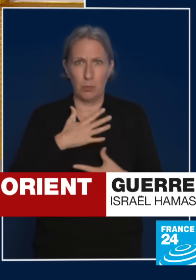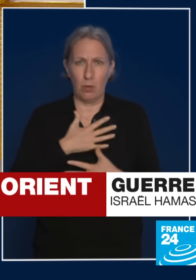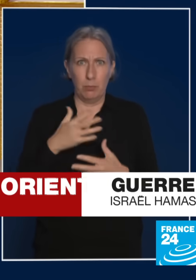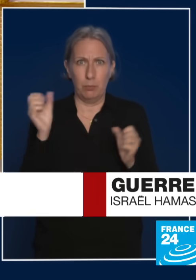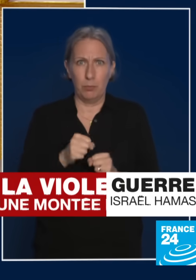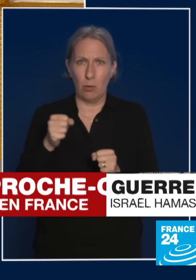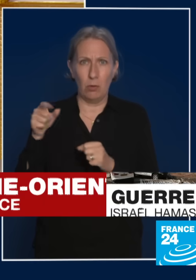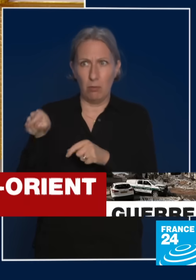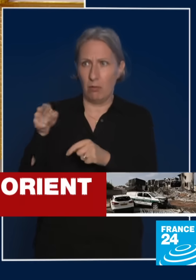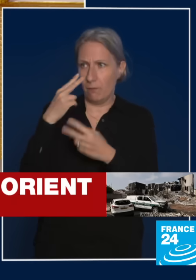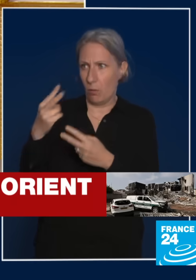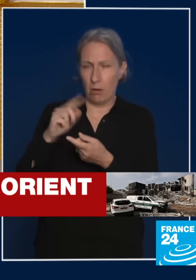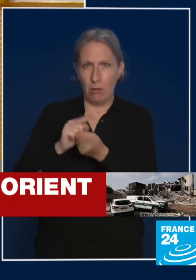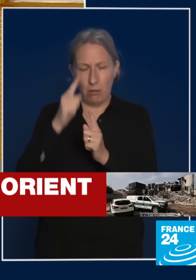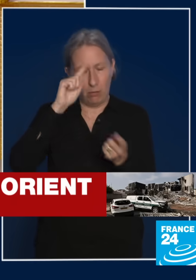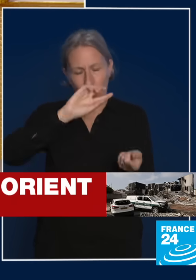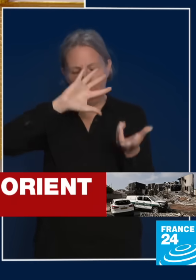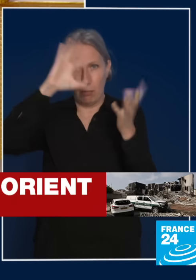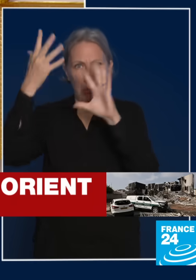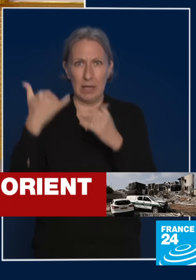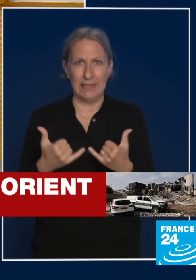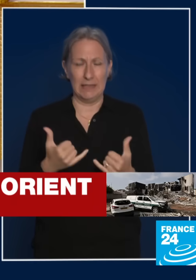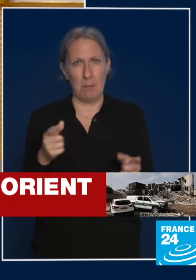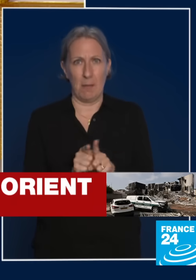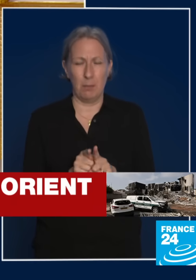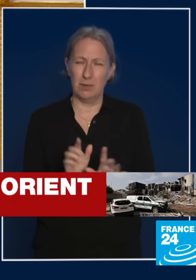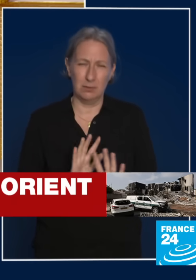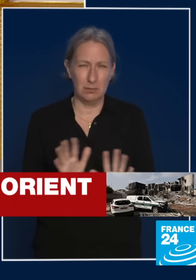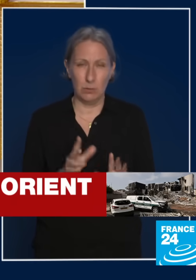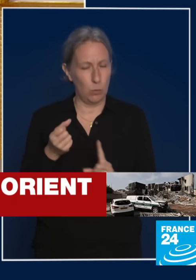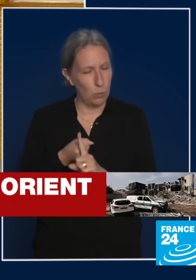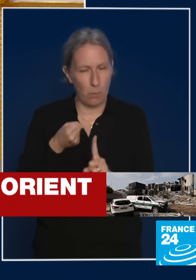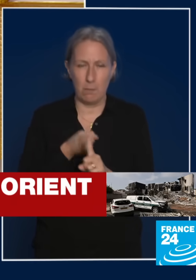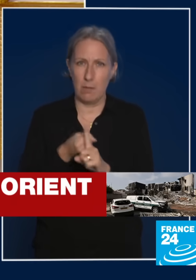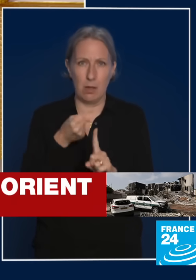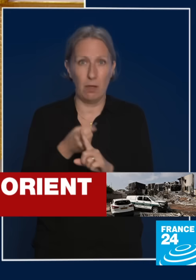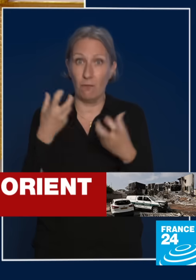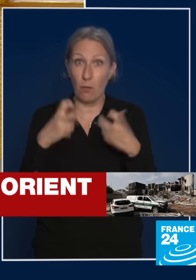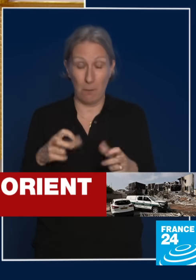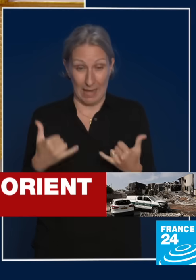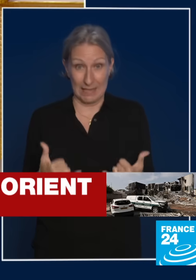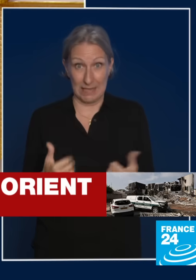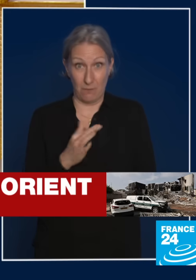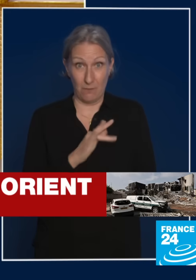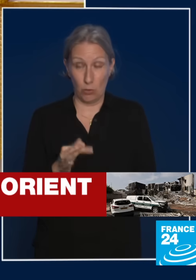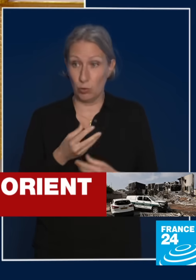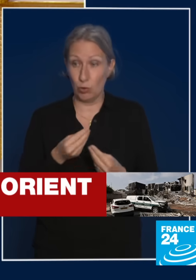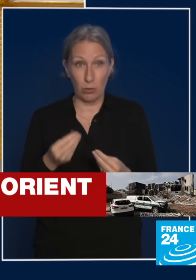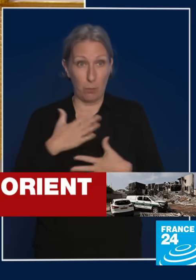raison nous combattons et combatttrons toujours pour que nul sur notre sol n'it